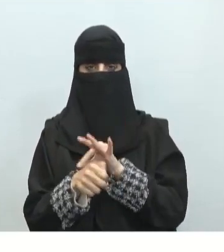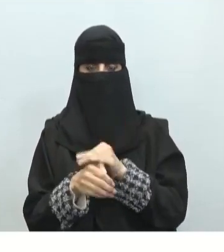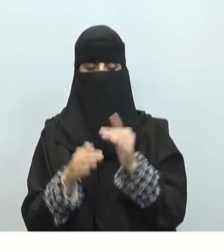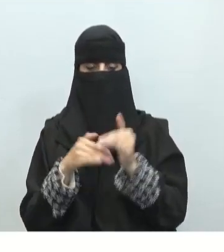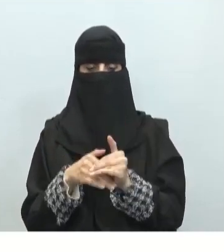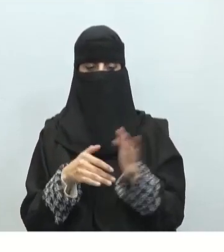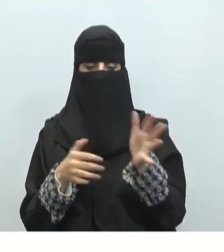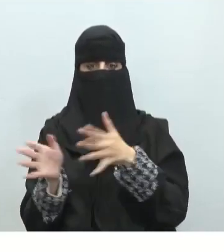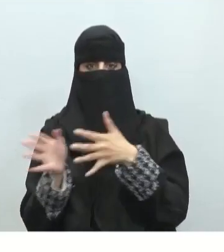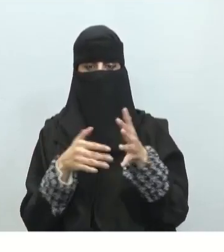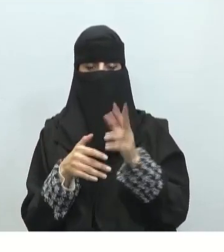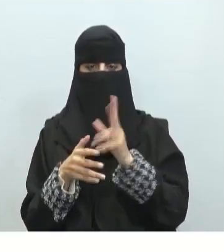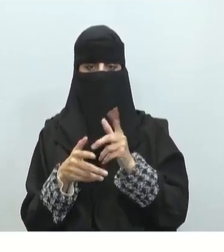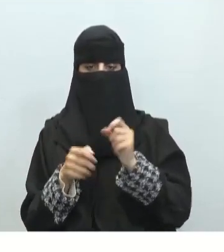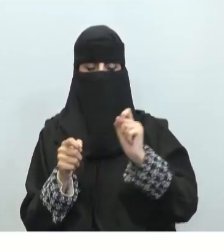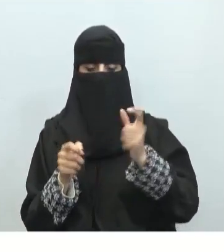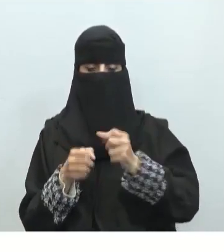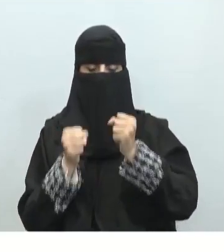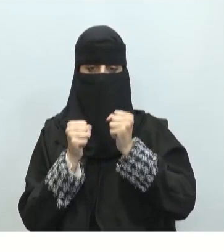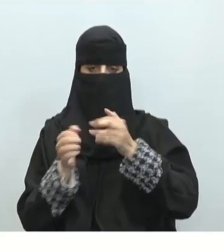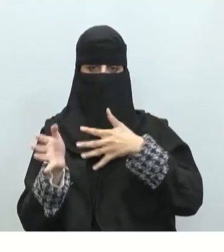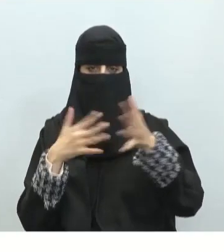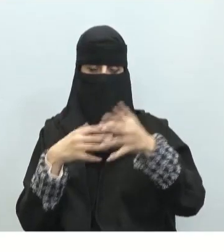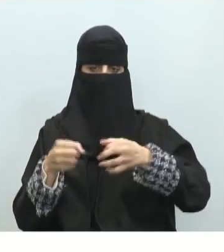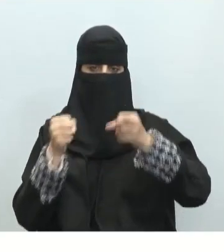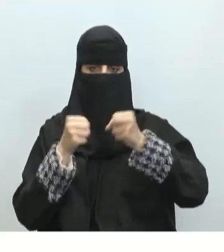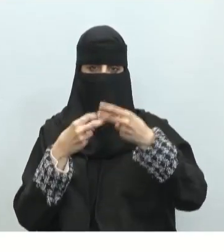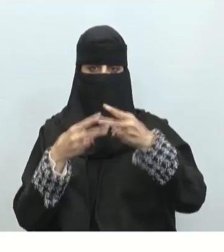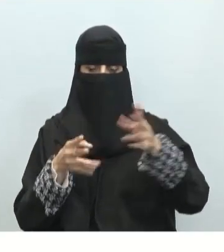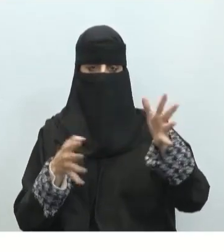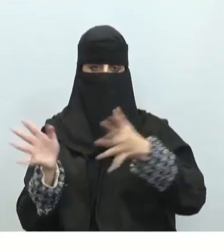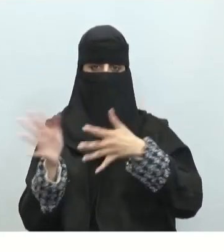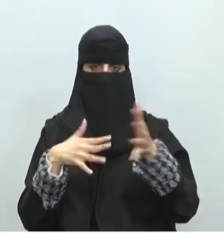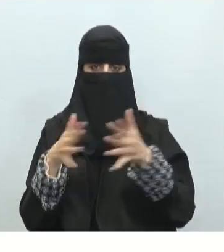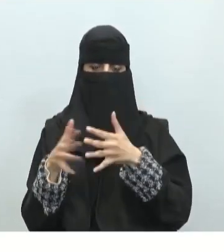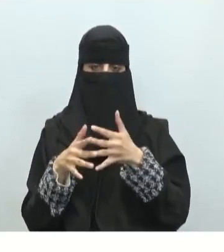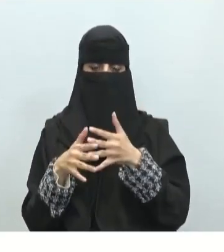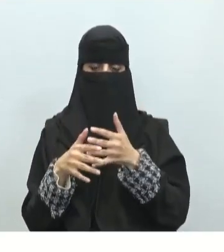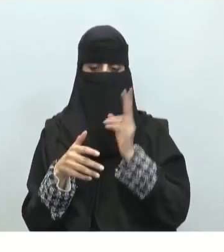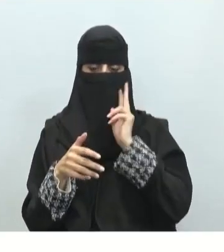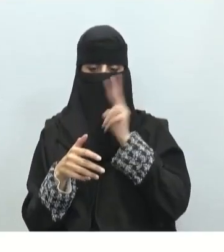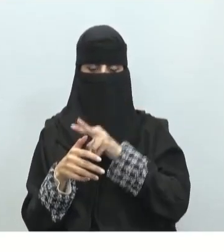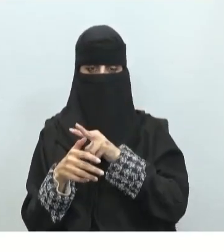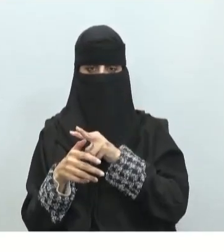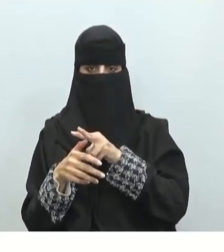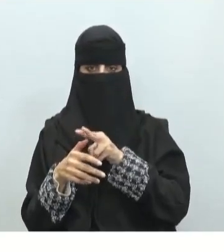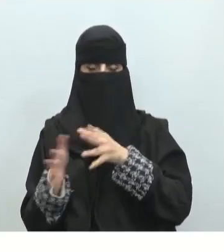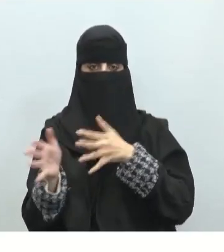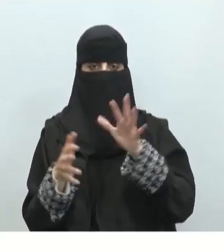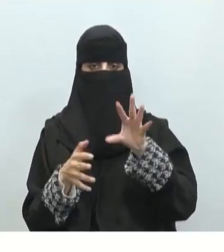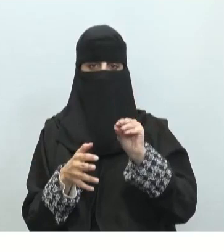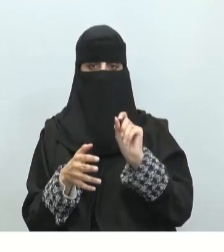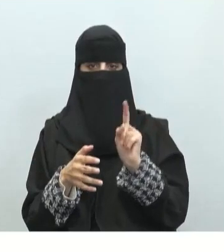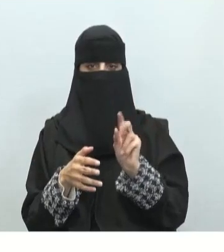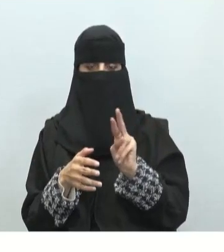عاصفه هبت رياح عاصفه وضعنا ايضا